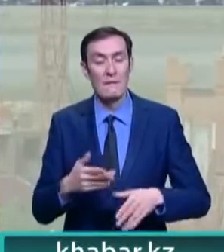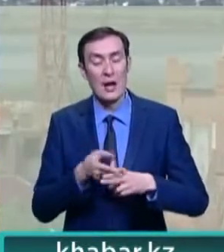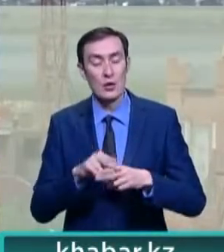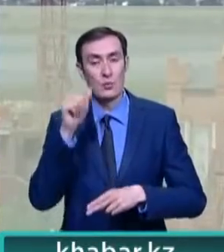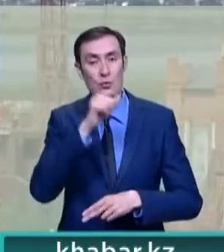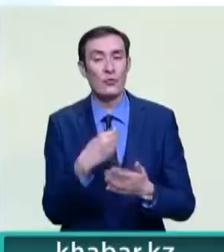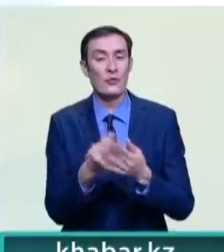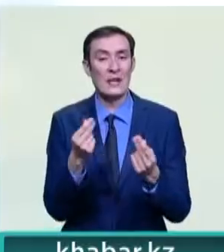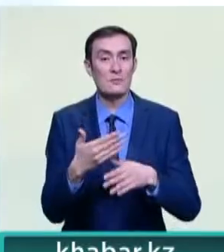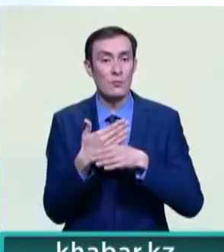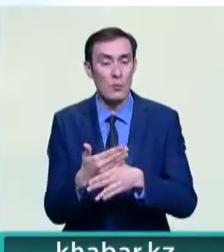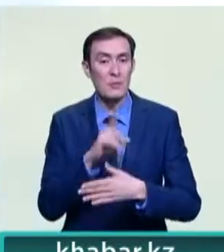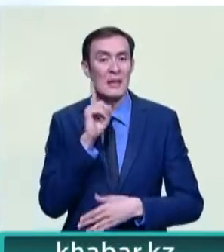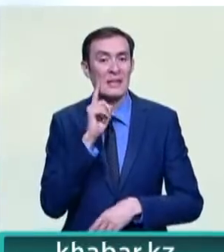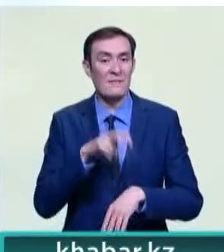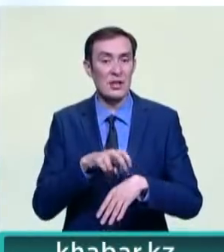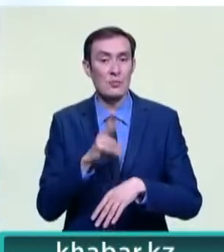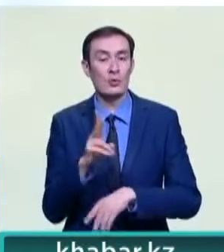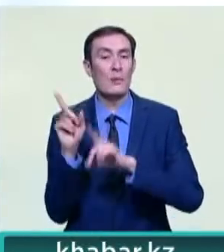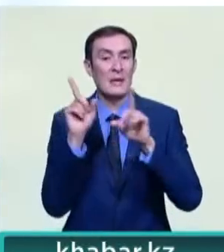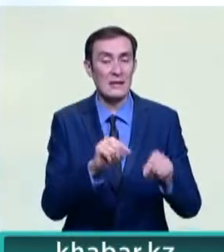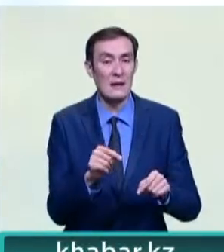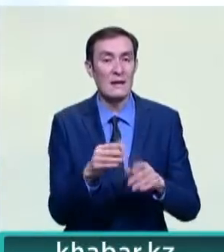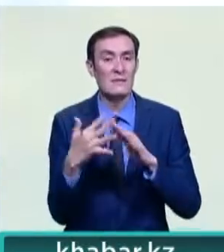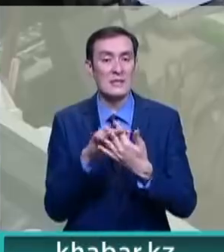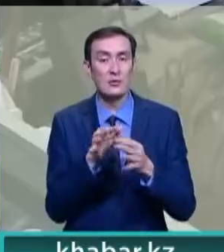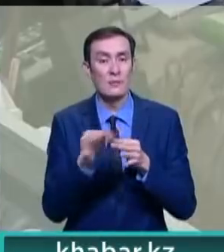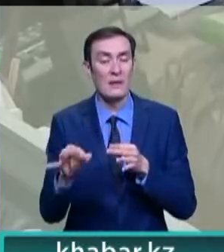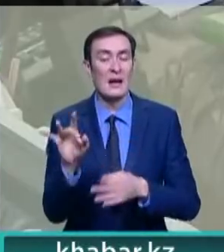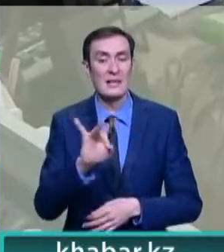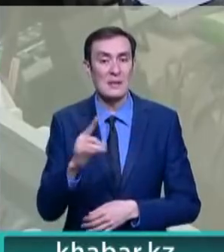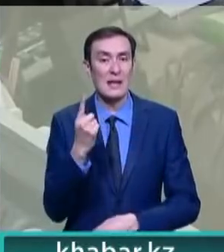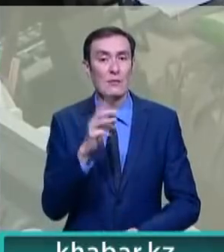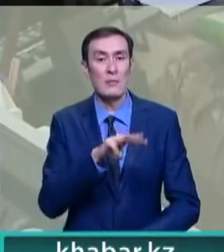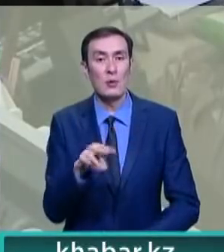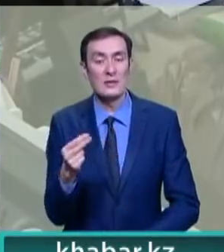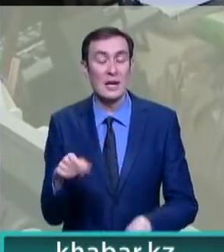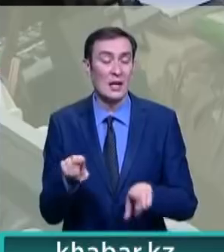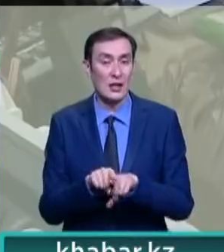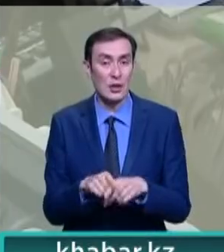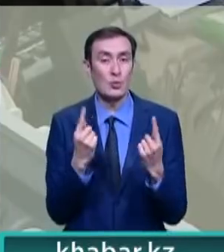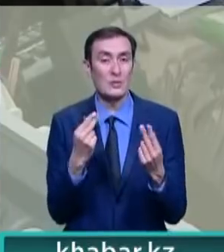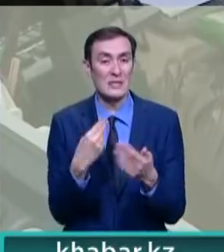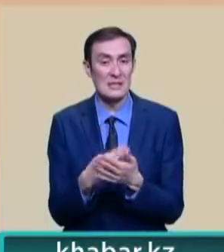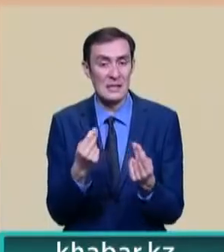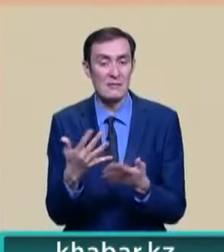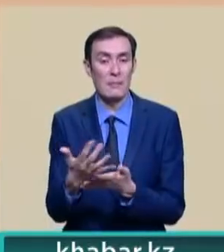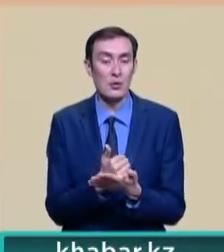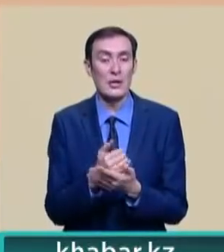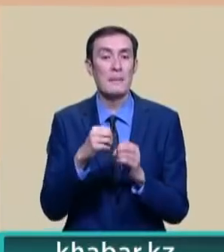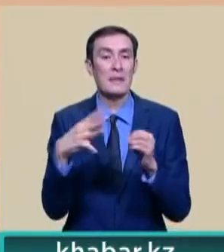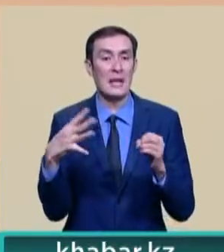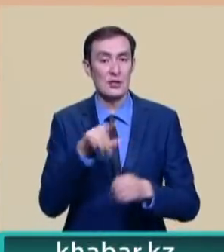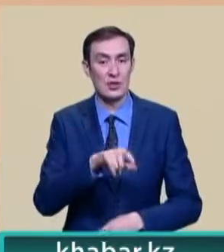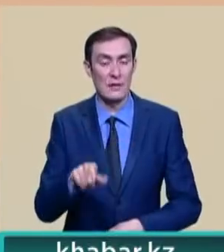году финансовую помощь молодым врачам, выезжающим в сельскую местность в размере 1 миллиона тенге. В этом году такие значительные средства получат 15